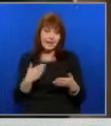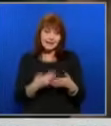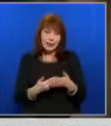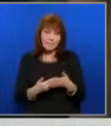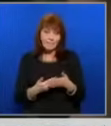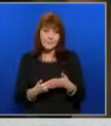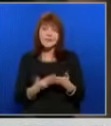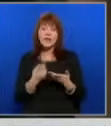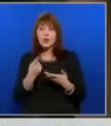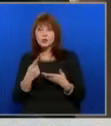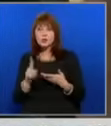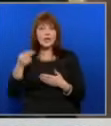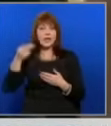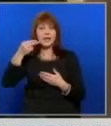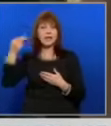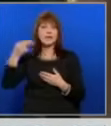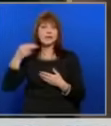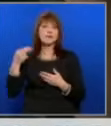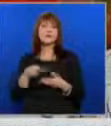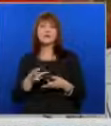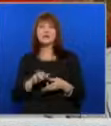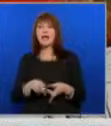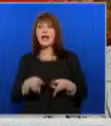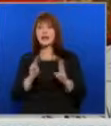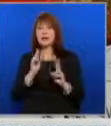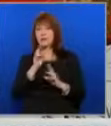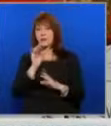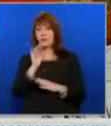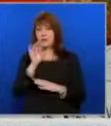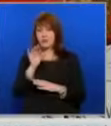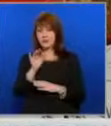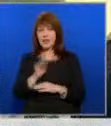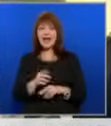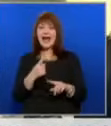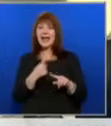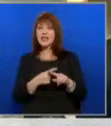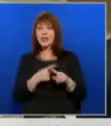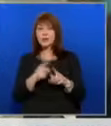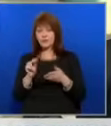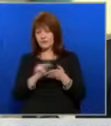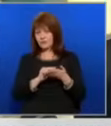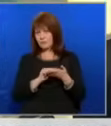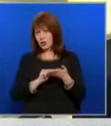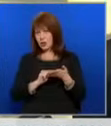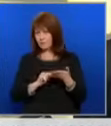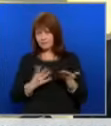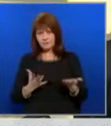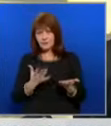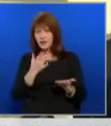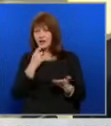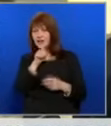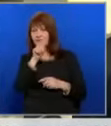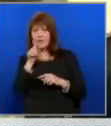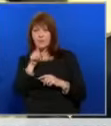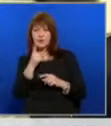той каза, други институции ще решат бъдещето. Професор Хинко си води записки какво и въпросите,